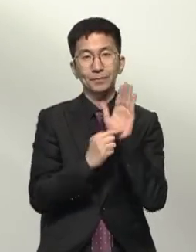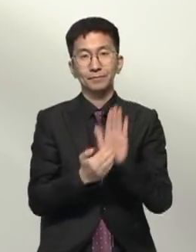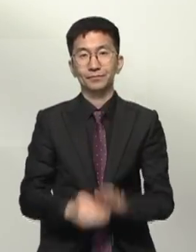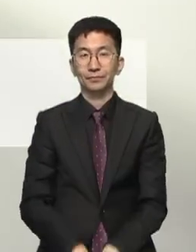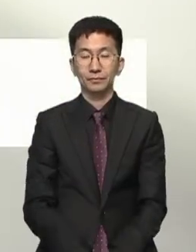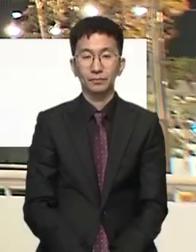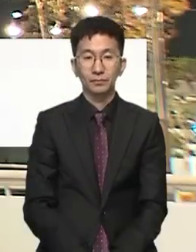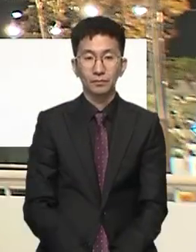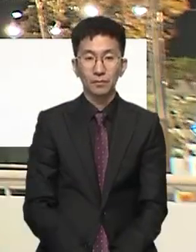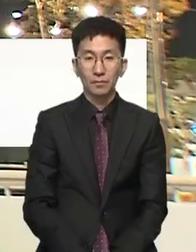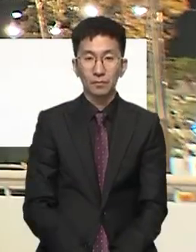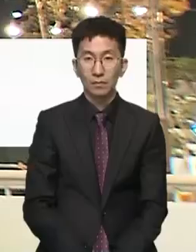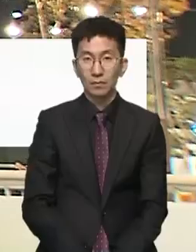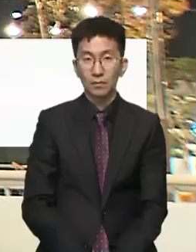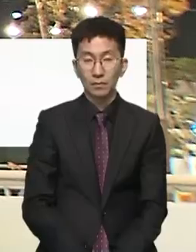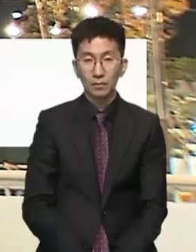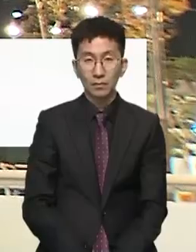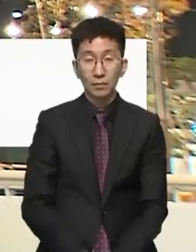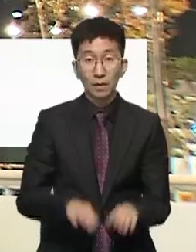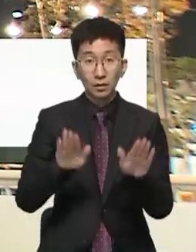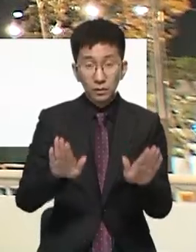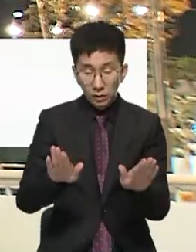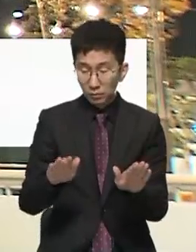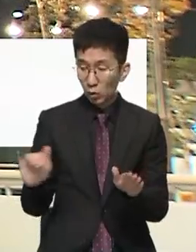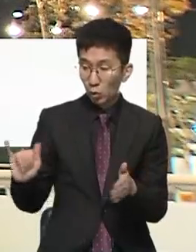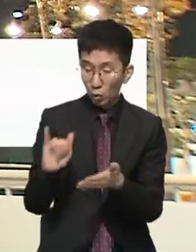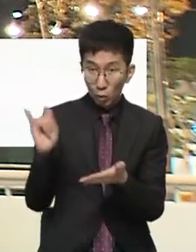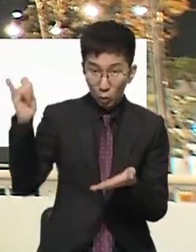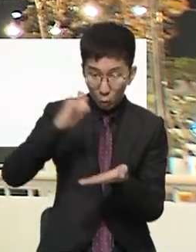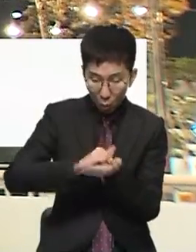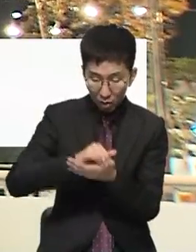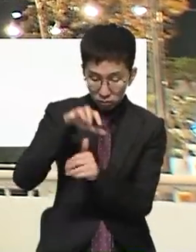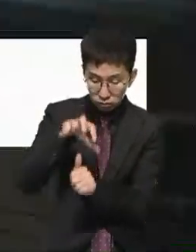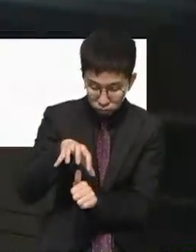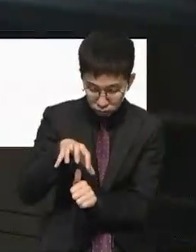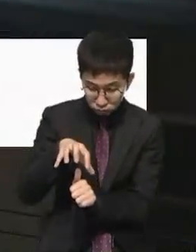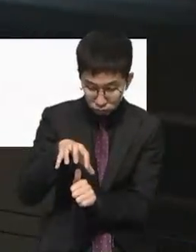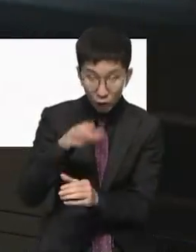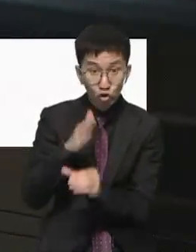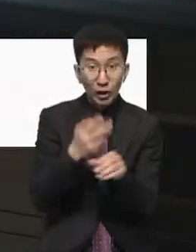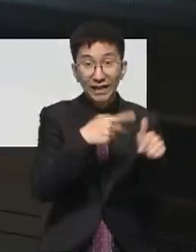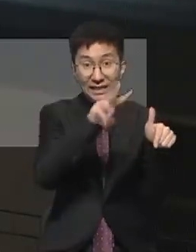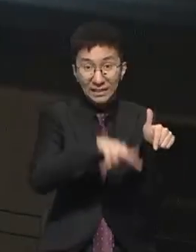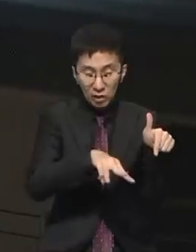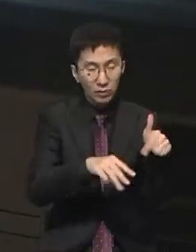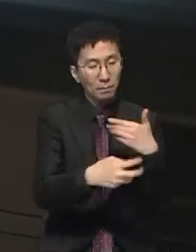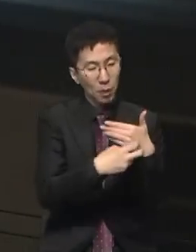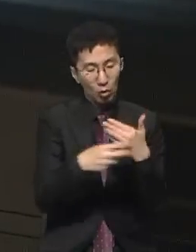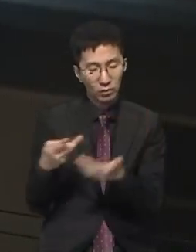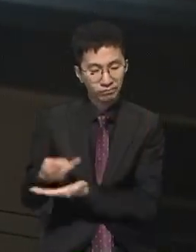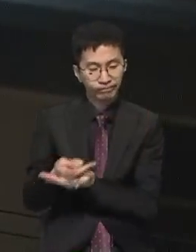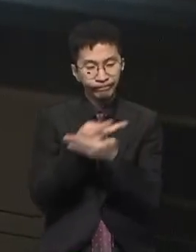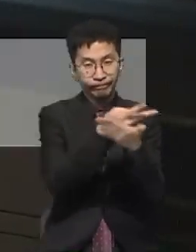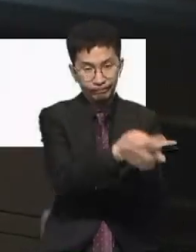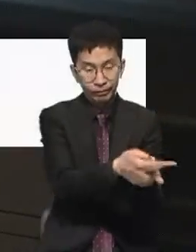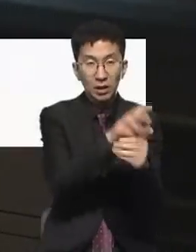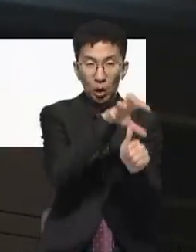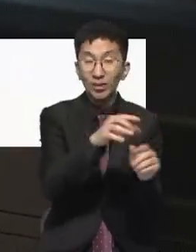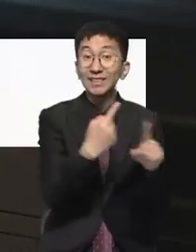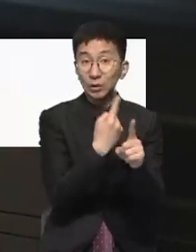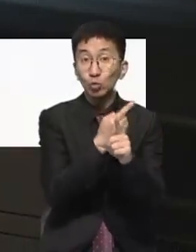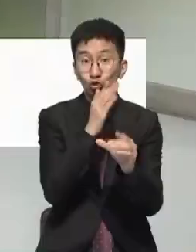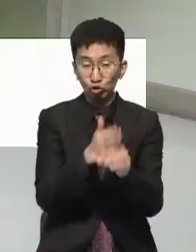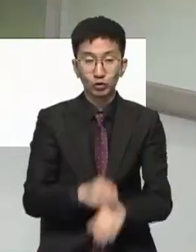환자는 입기 공항 경리 시설의 머물다 인천의료원 으로 이송돼 격리 치료를 받고 있습니다 현재까지는